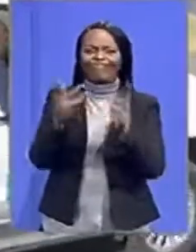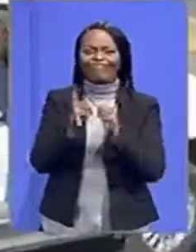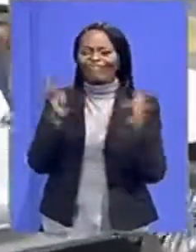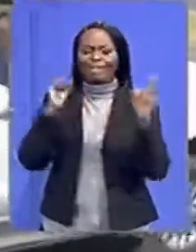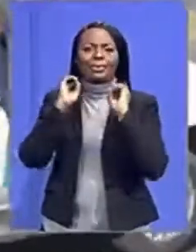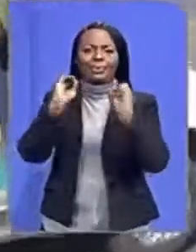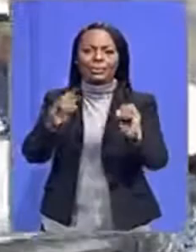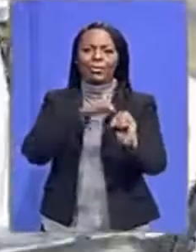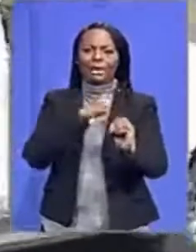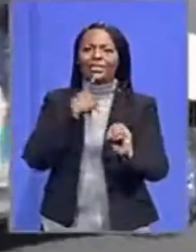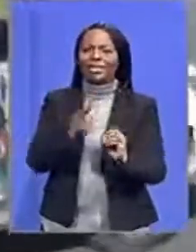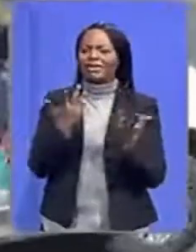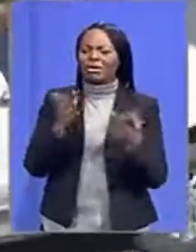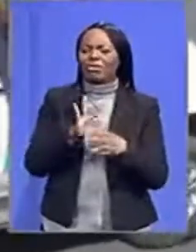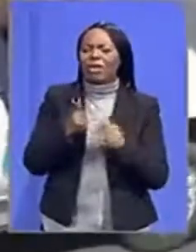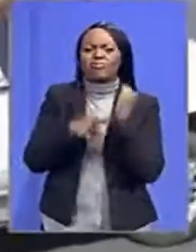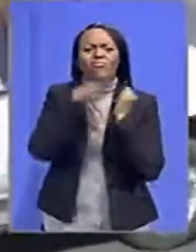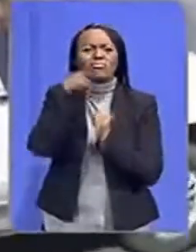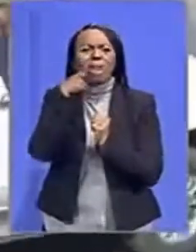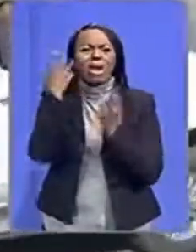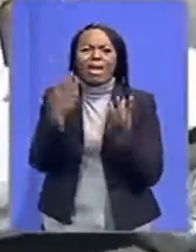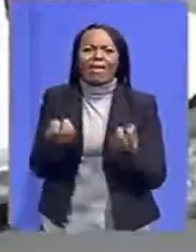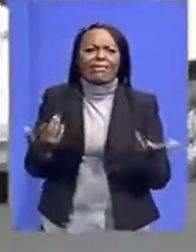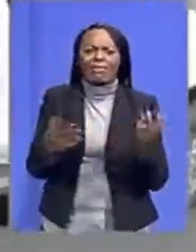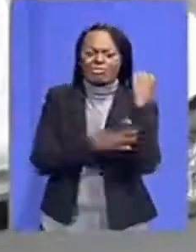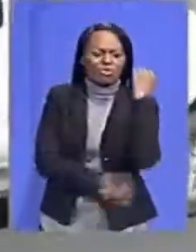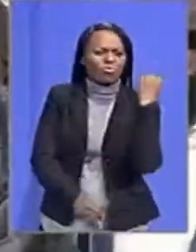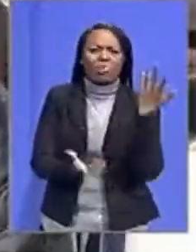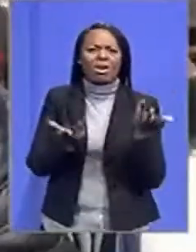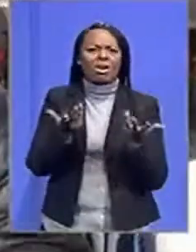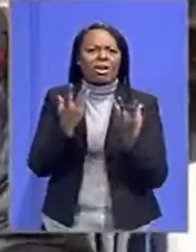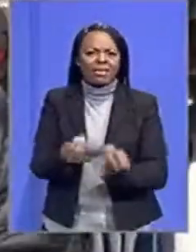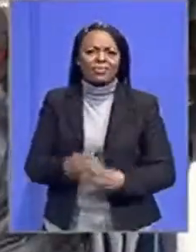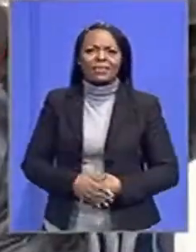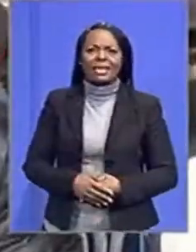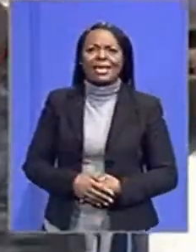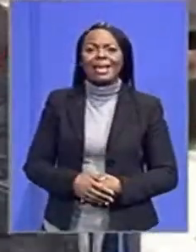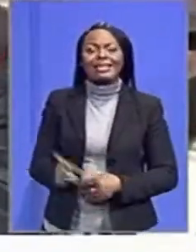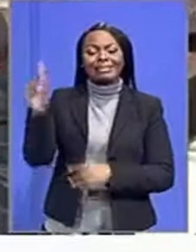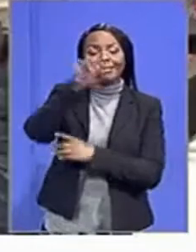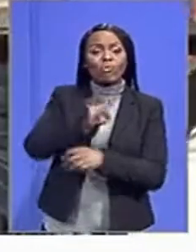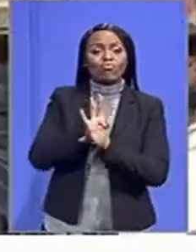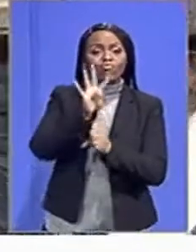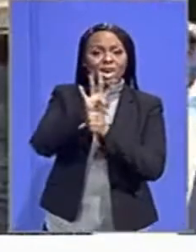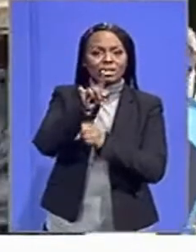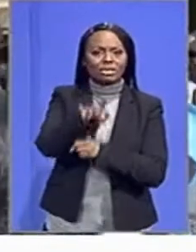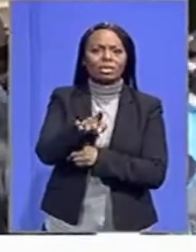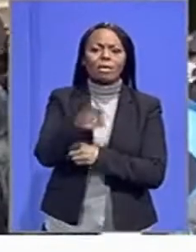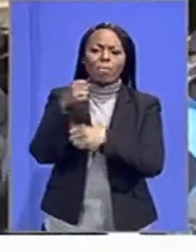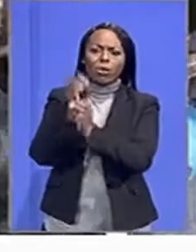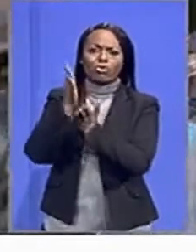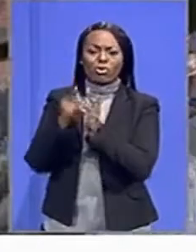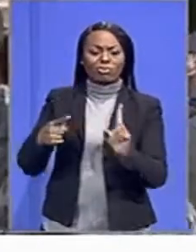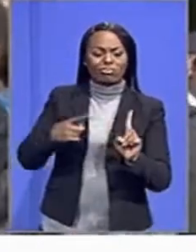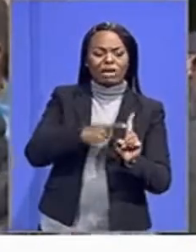ba ntse ba bolawa ke bofuma. Re kopa within 14 days ba etse bosho ba hore Nkosinjani Speelman o thewile.